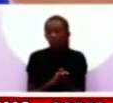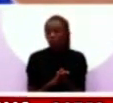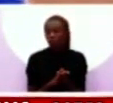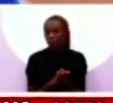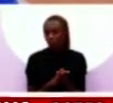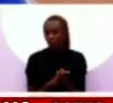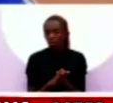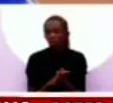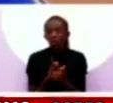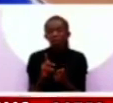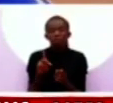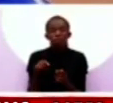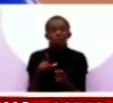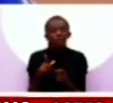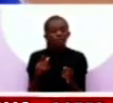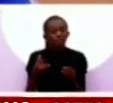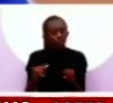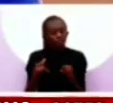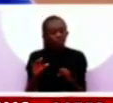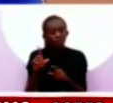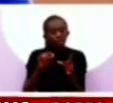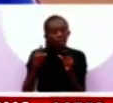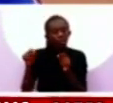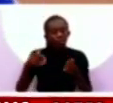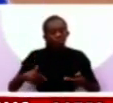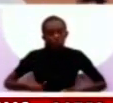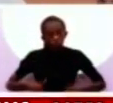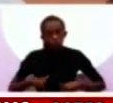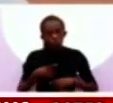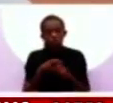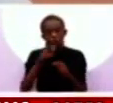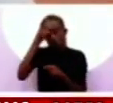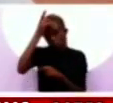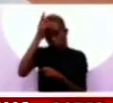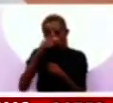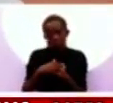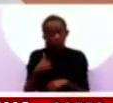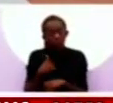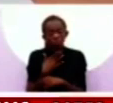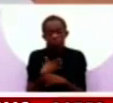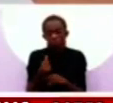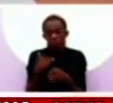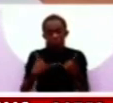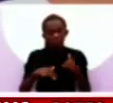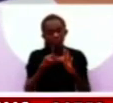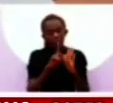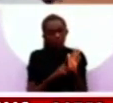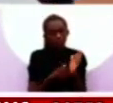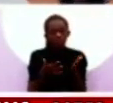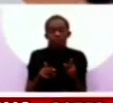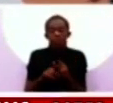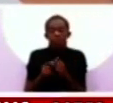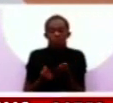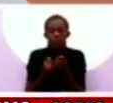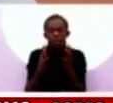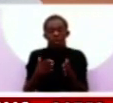karibu kuna tu jaribu kucha vijana kutoka l mimi nat kuche d kama mas wana